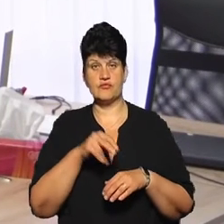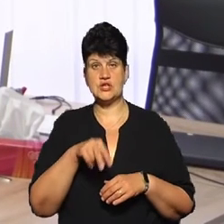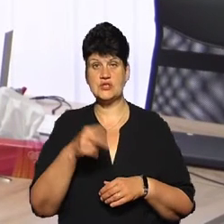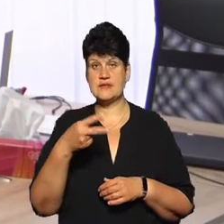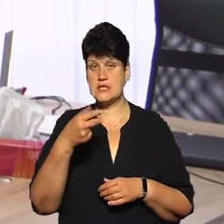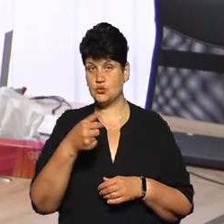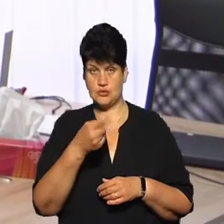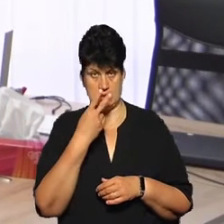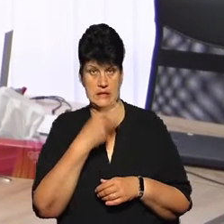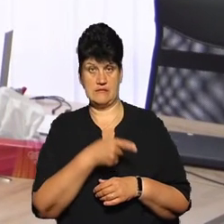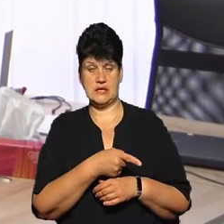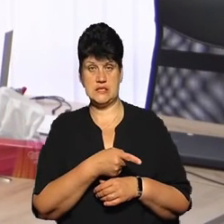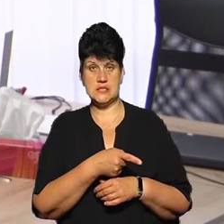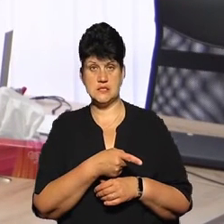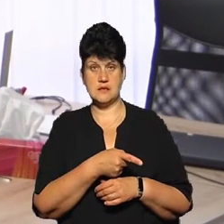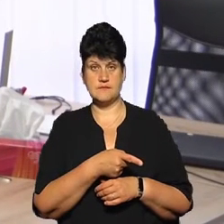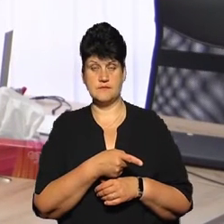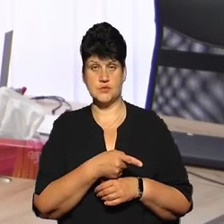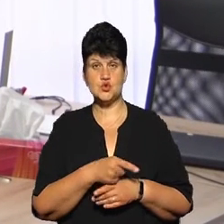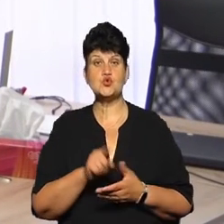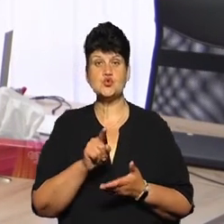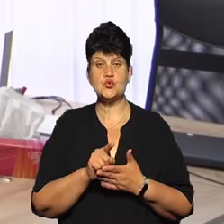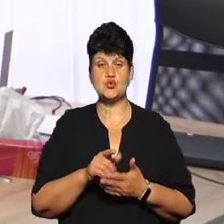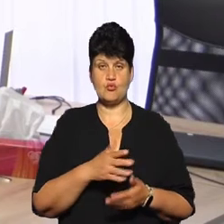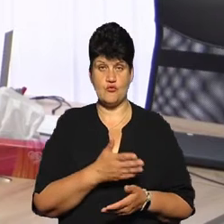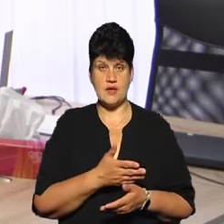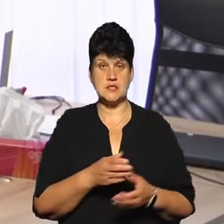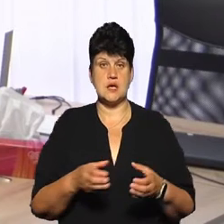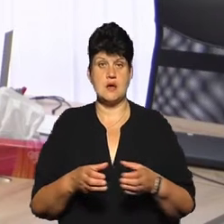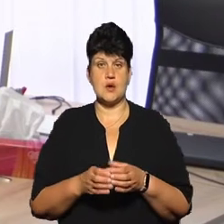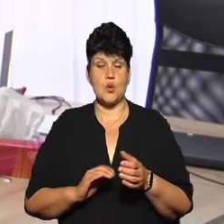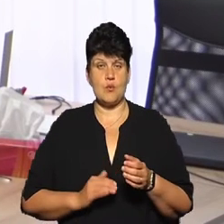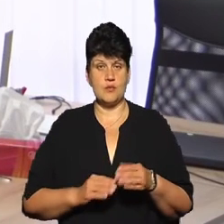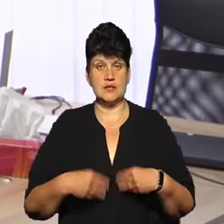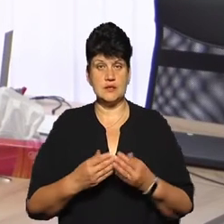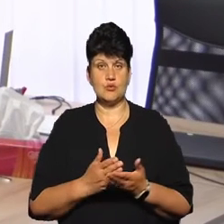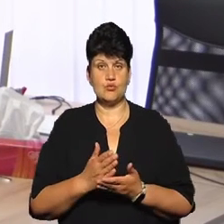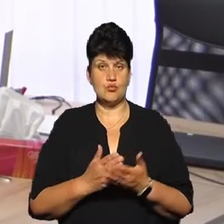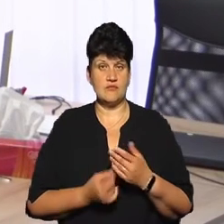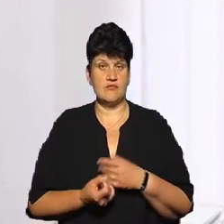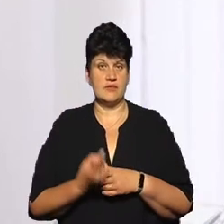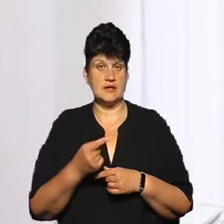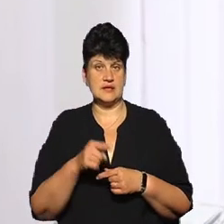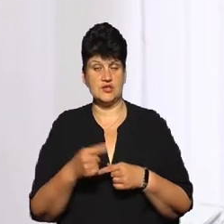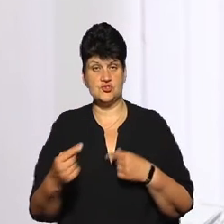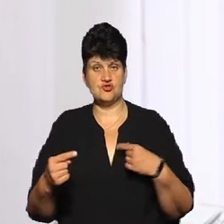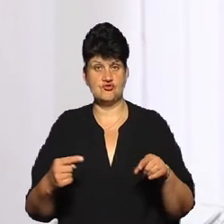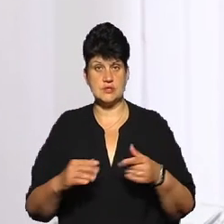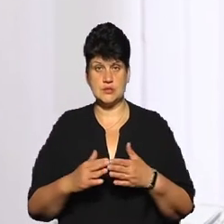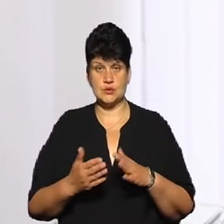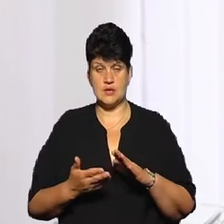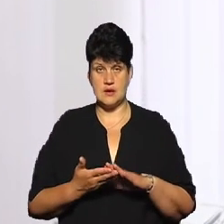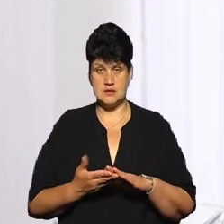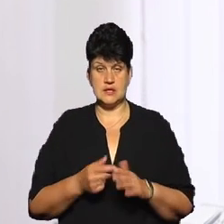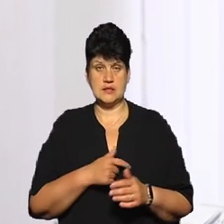дивитись, власне, зобов'язання компанії по наданню послуг у разі виникнення таких чи інших ситуацій. Депутатський корпус і